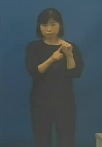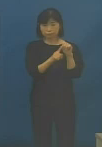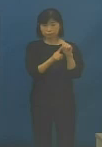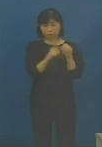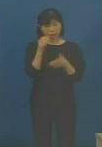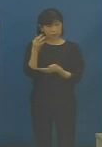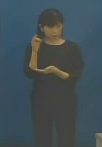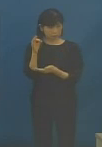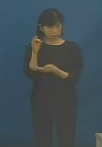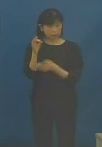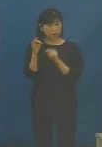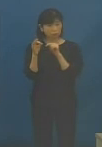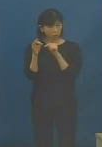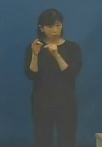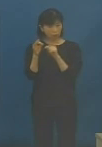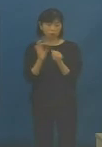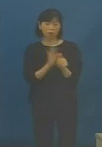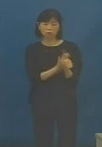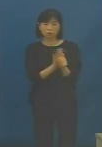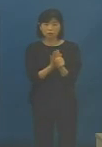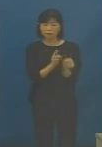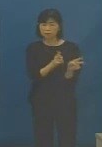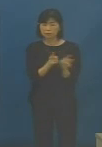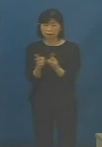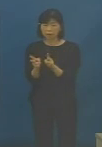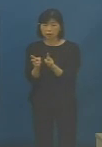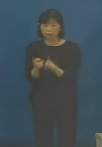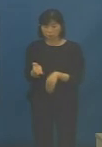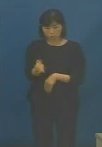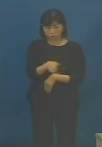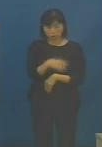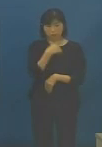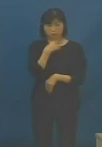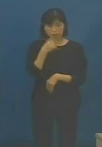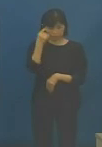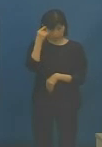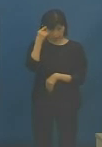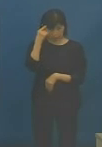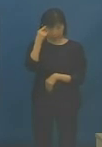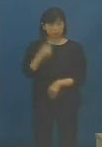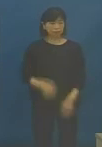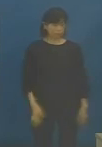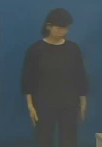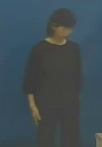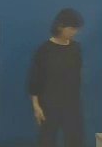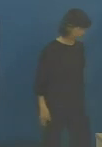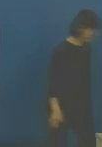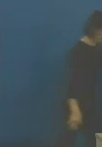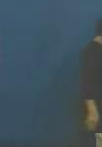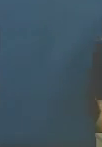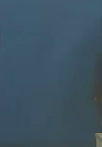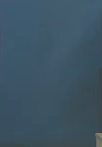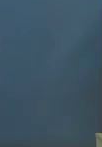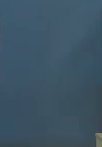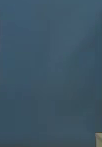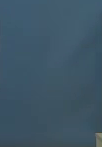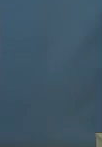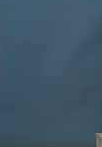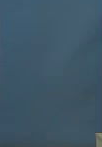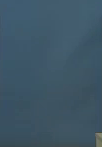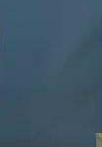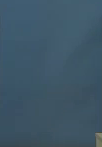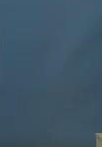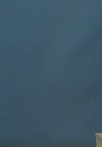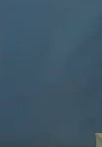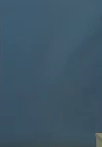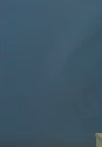金として、助成制度を組まさせていただきたいと思います。また生活困窮世帯対